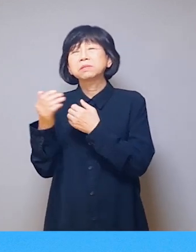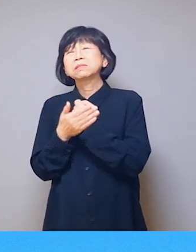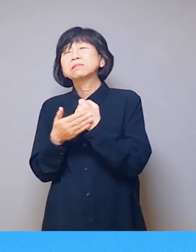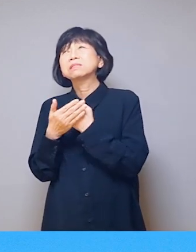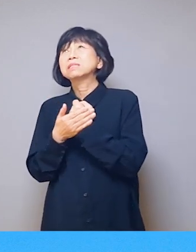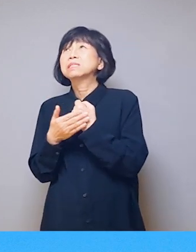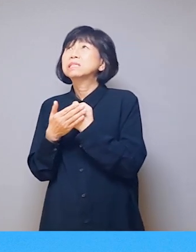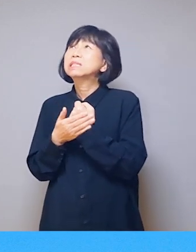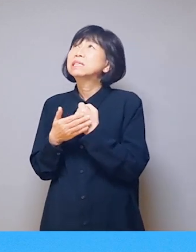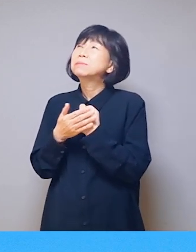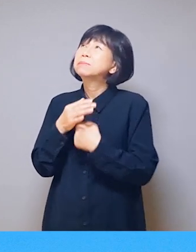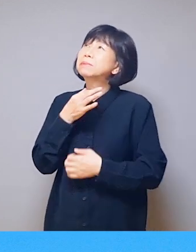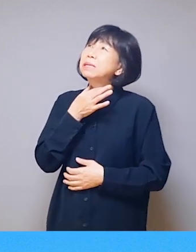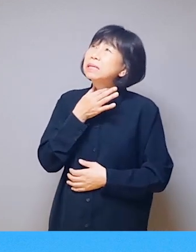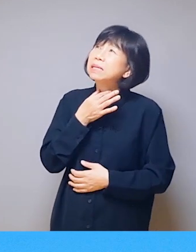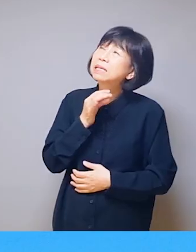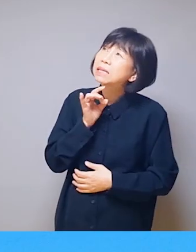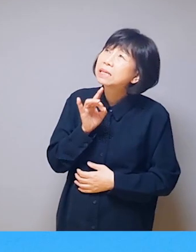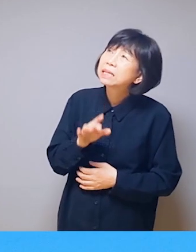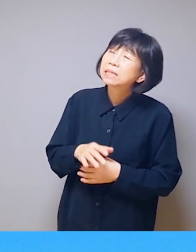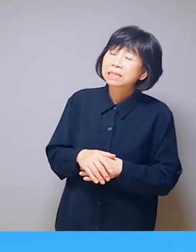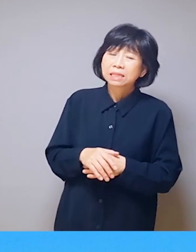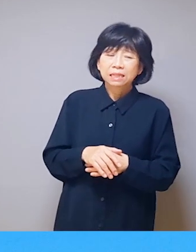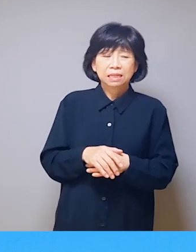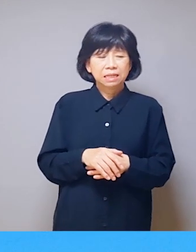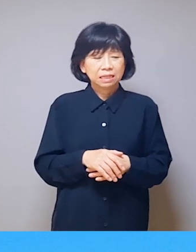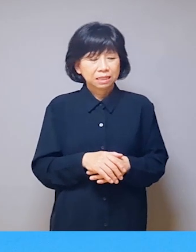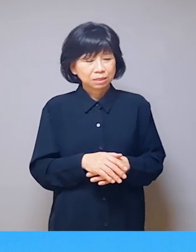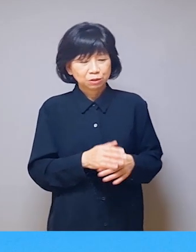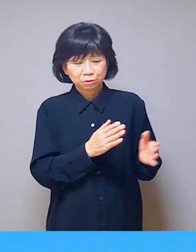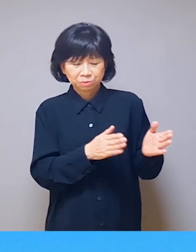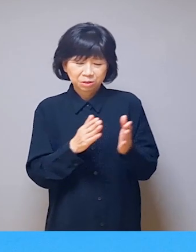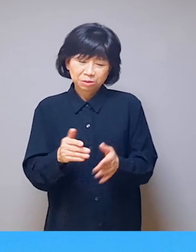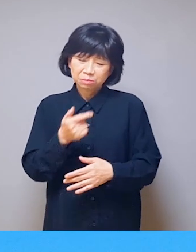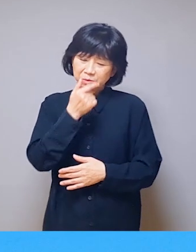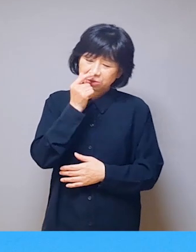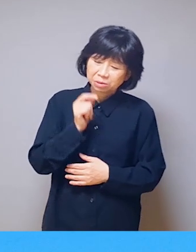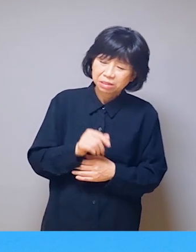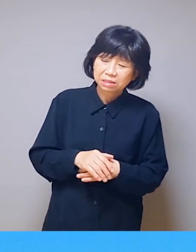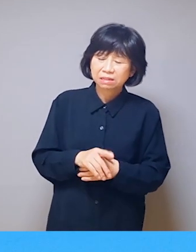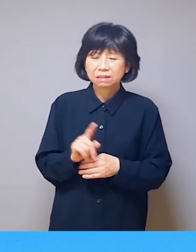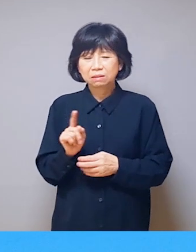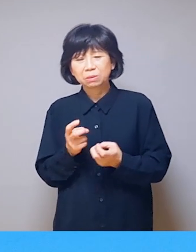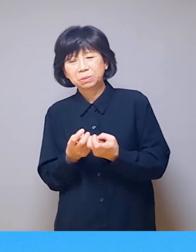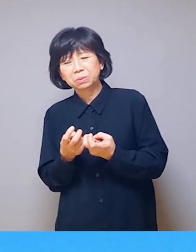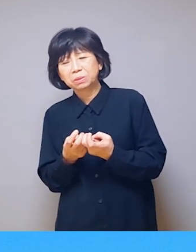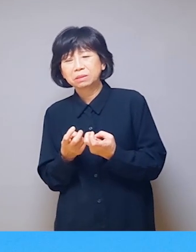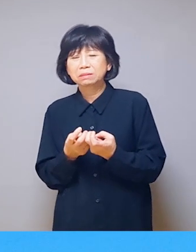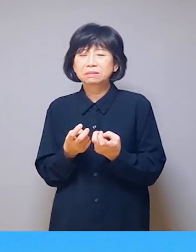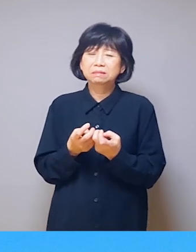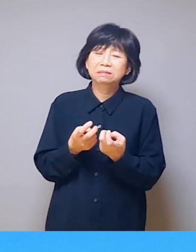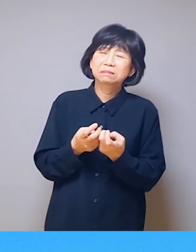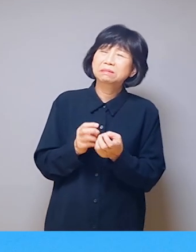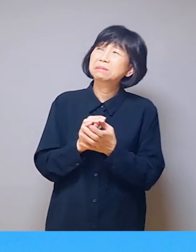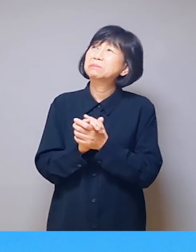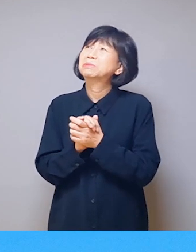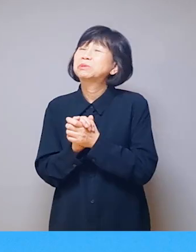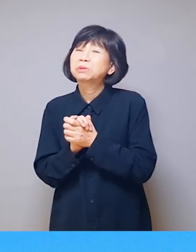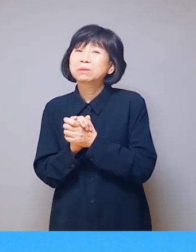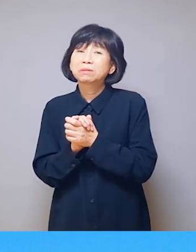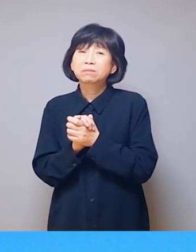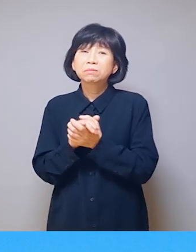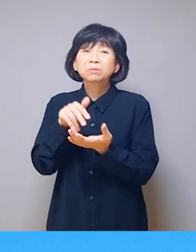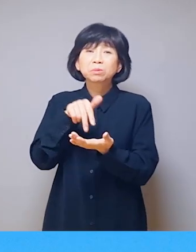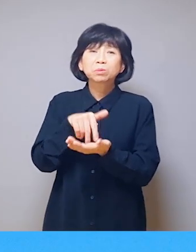강단에 올라갑니다. 종이 쪼가리 몇자 적기는 했는데, 이거 성도님들 은혜가 되겠어. 근데